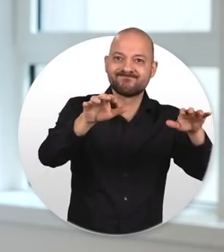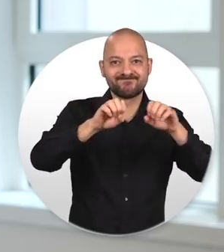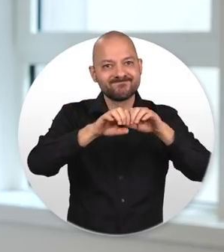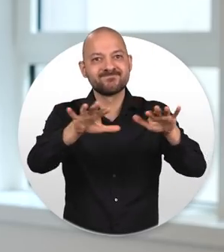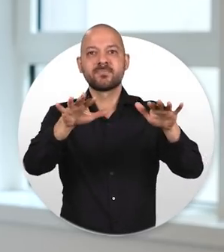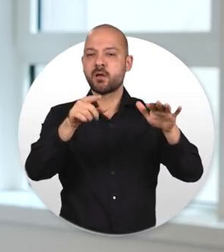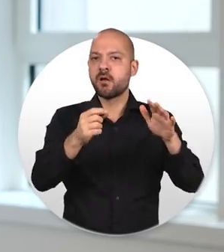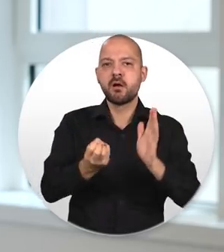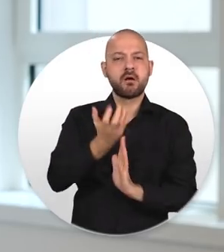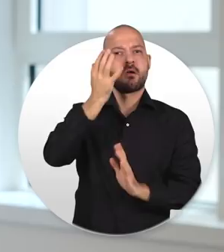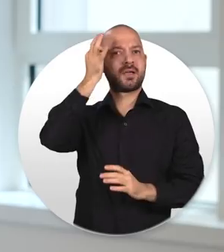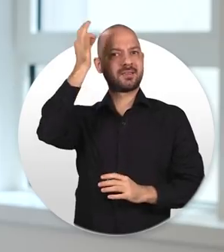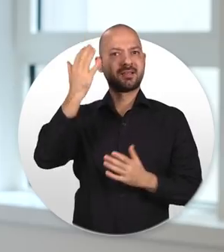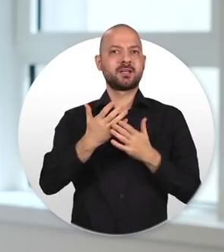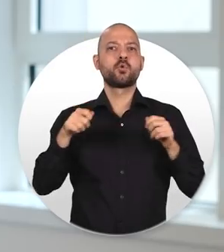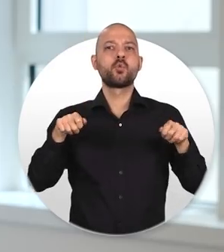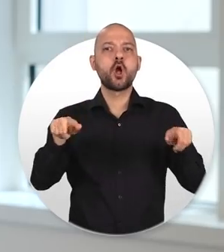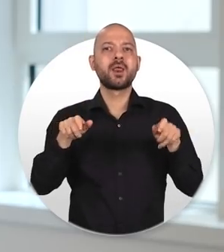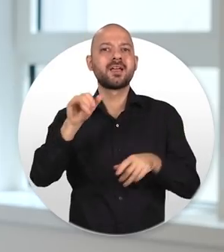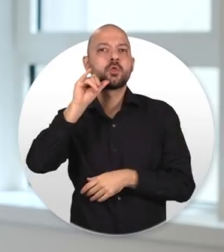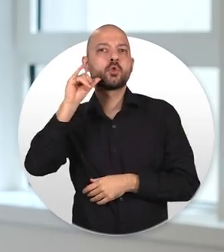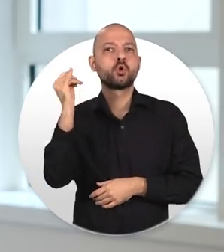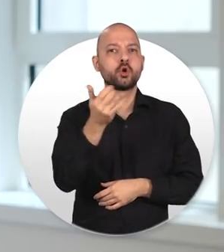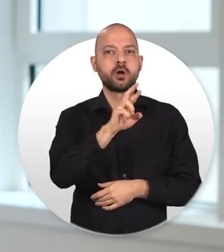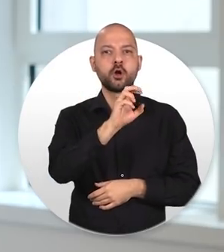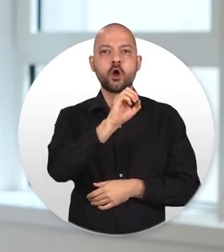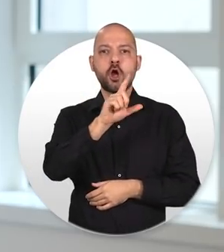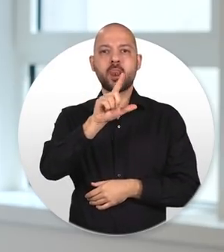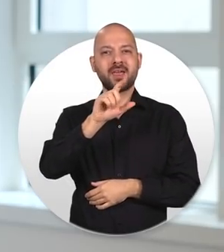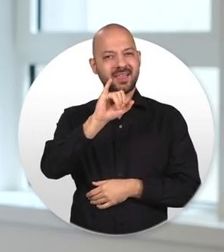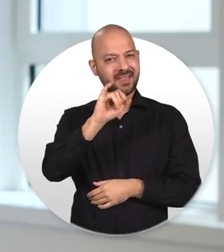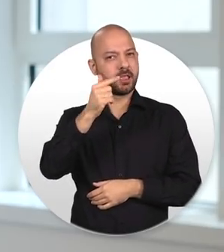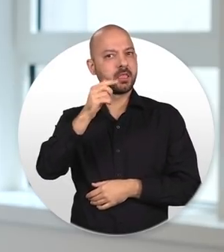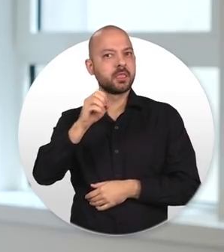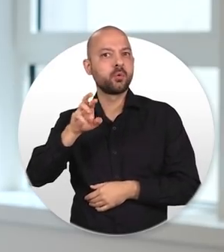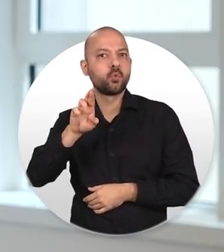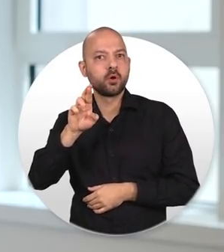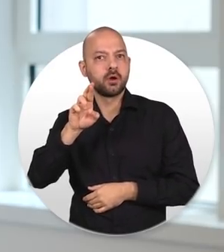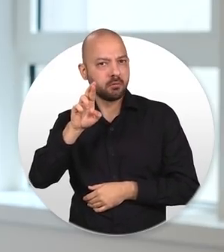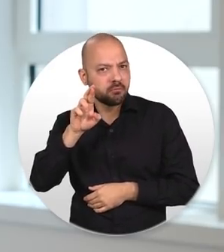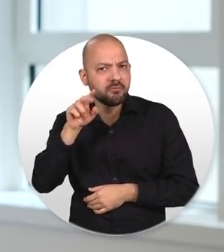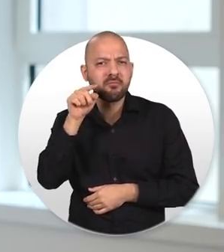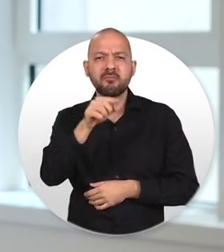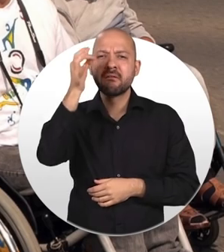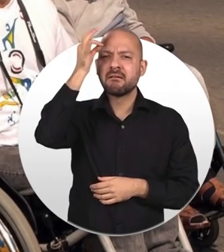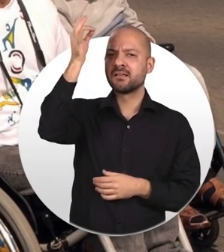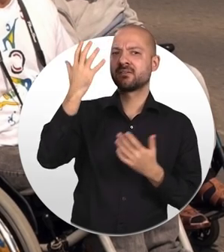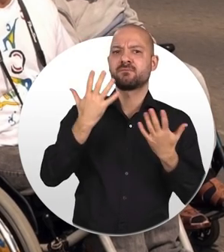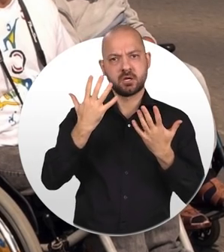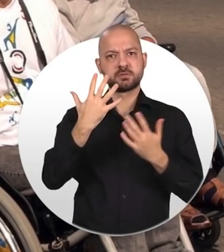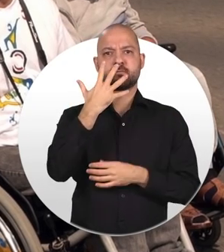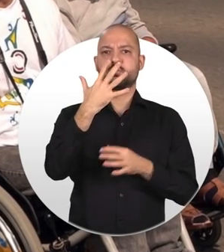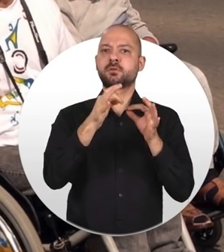dann, für aber mal etwas mehr Originelles zu machen. Und dadurch ist dann die Idee vom Rollitour dann eben geboren.